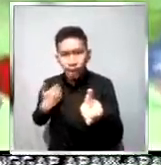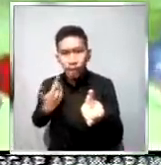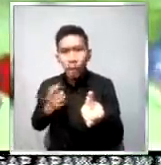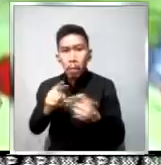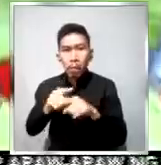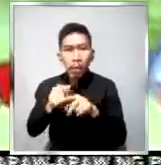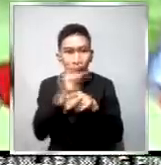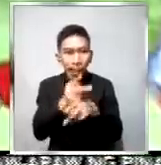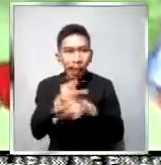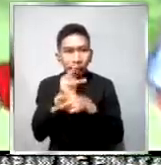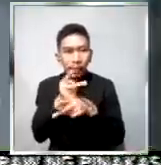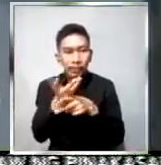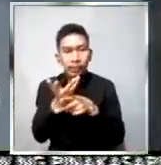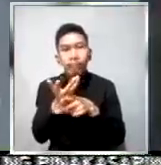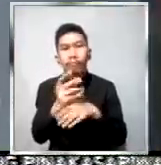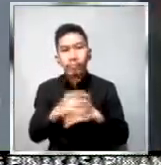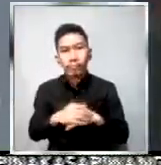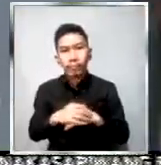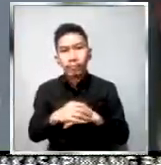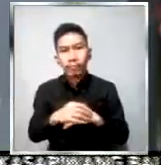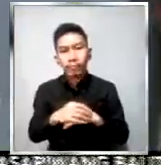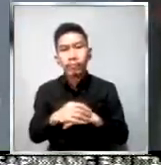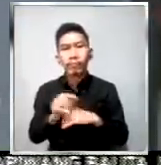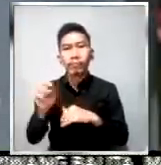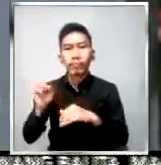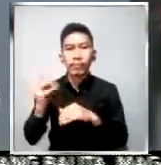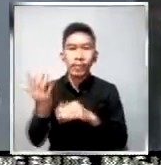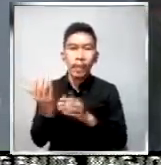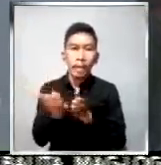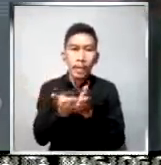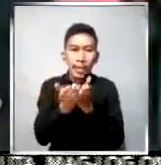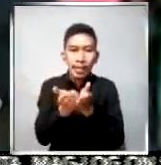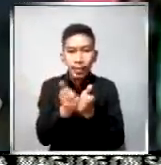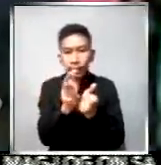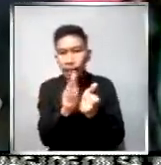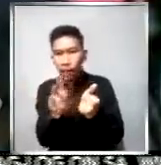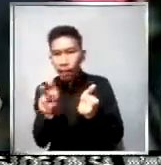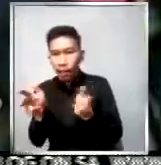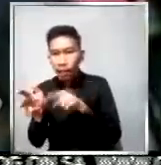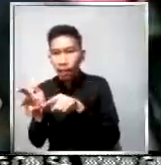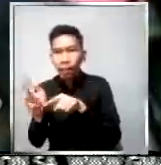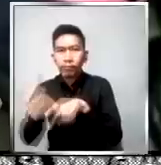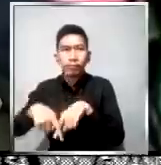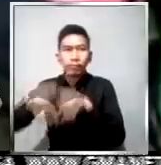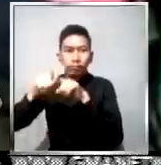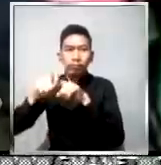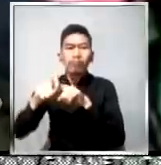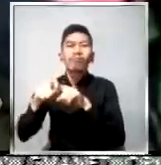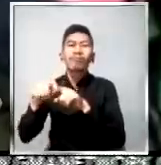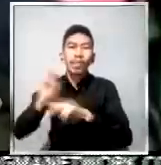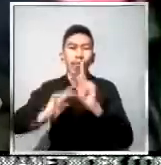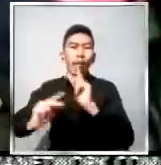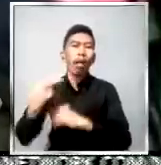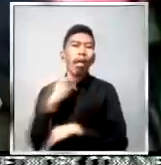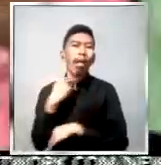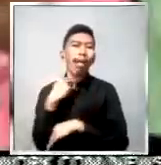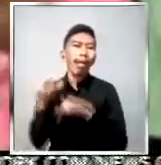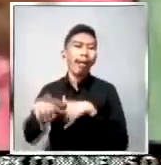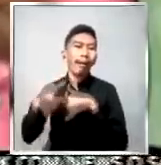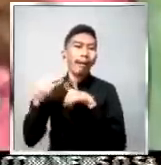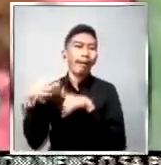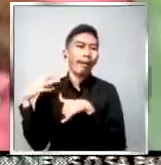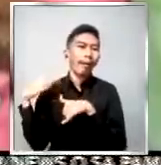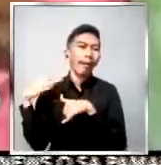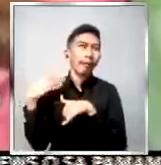kansilado rin ang lahat ng biyahe sa Batangas Port, stranded ang 72 pasahero. Ang magkakapatid na sina Guillerma, kahapon pa ng umaga